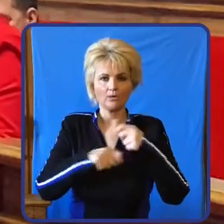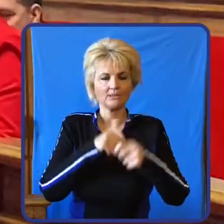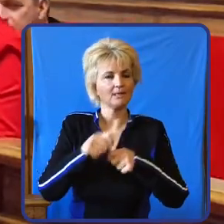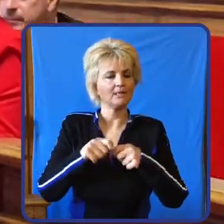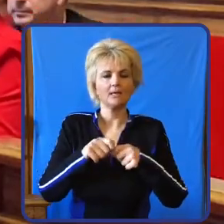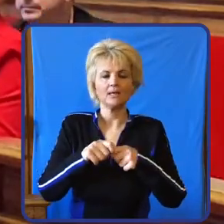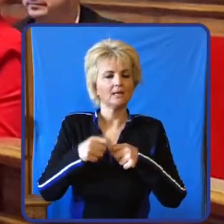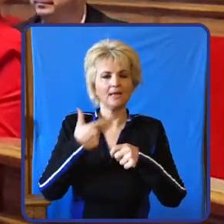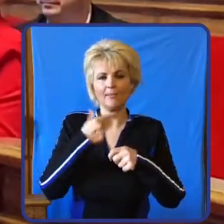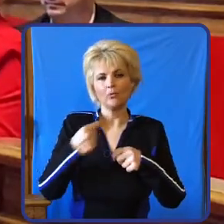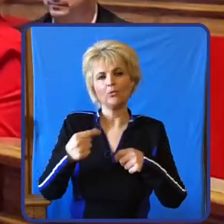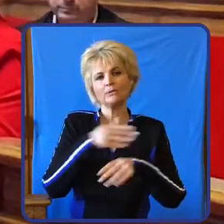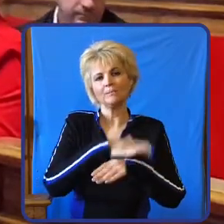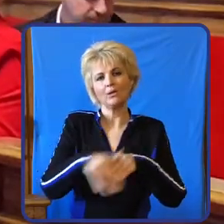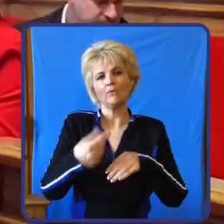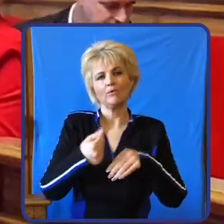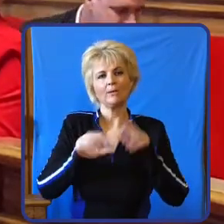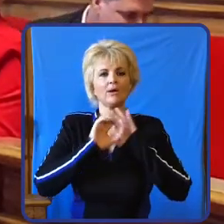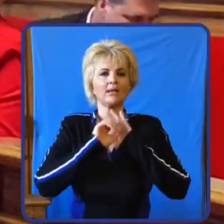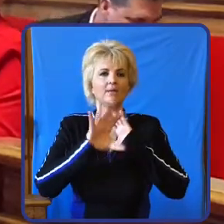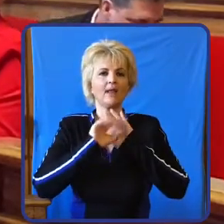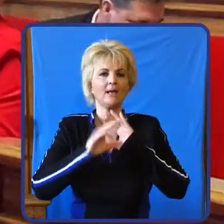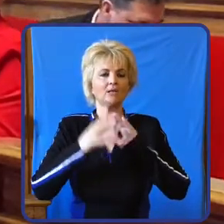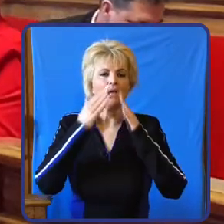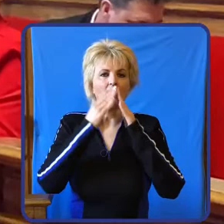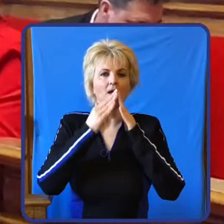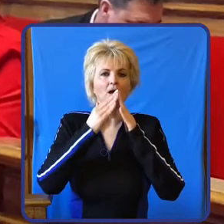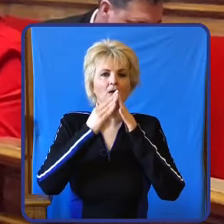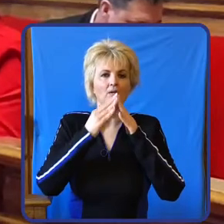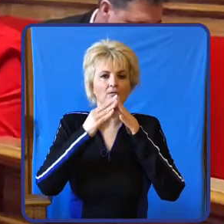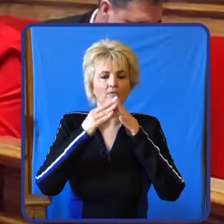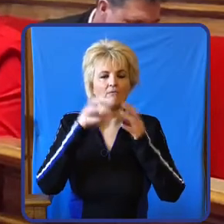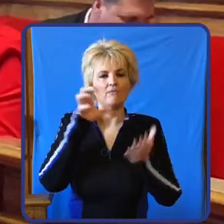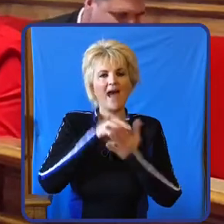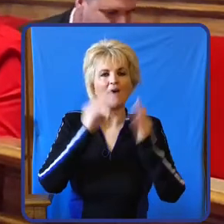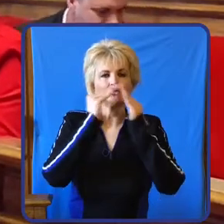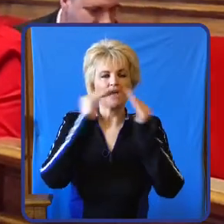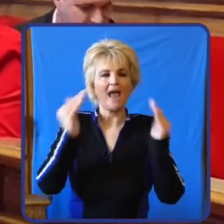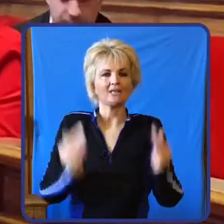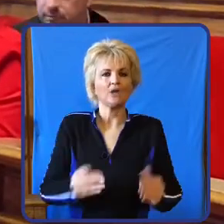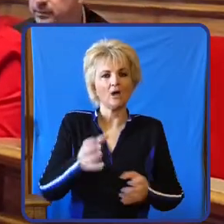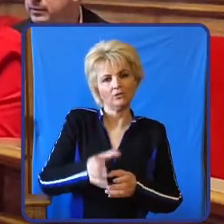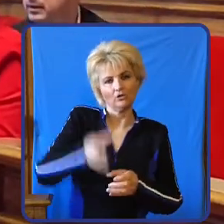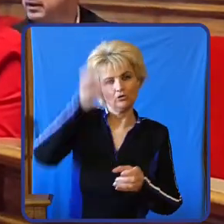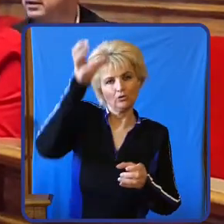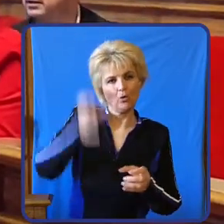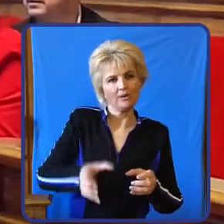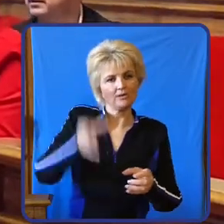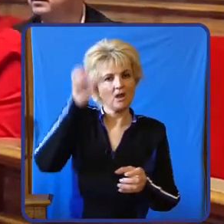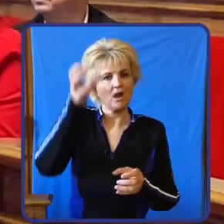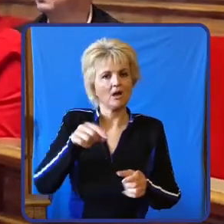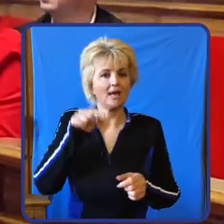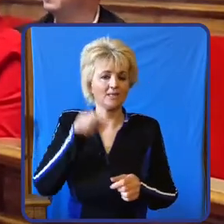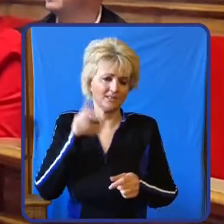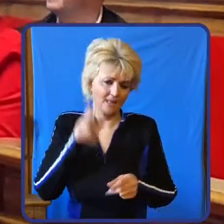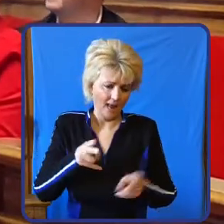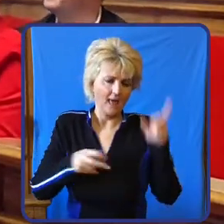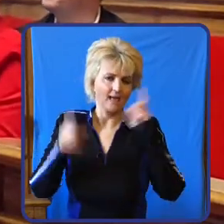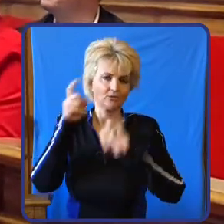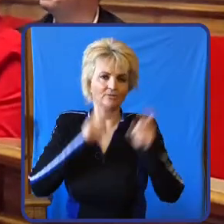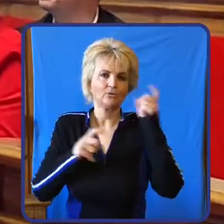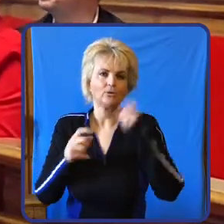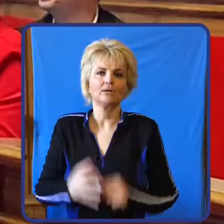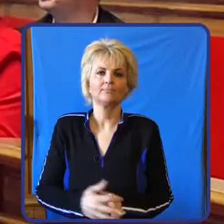20 millió forintból kivilágítsuk a toronyt, vagy városháza tornyát. Úgyhogy ennek az átgondolását kérem, és